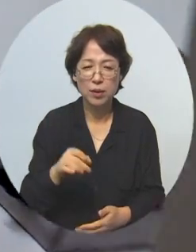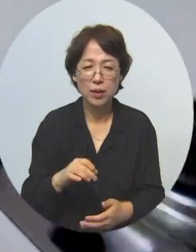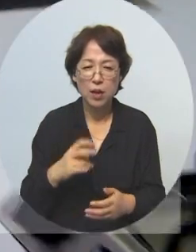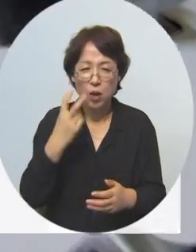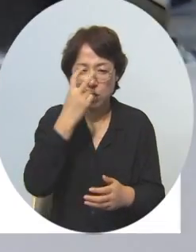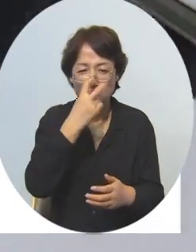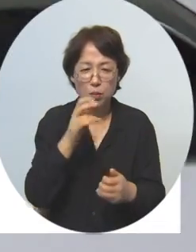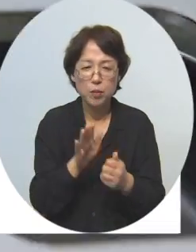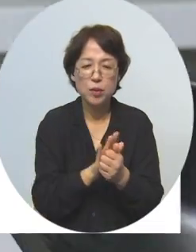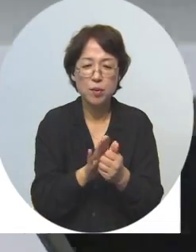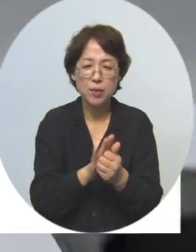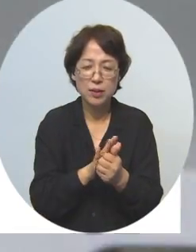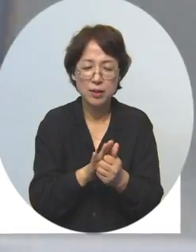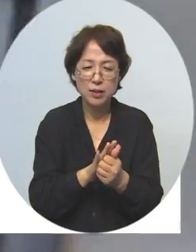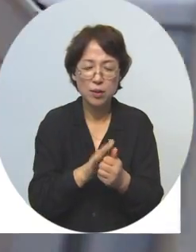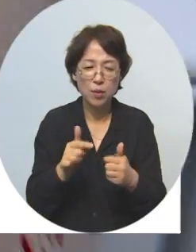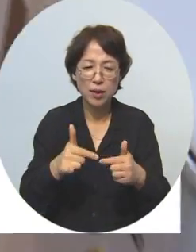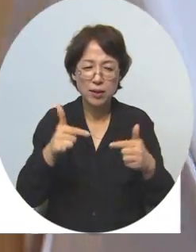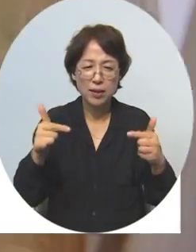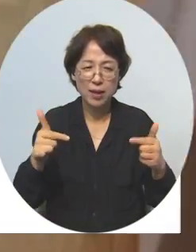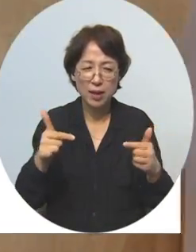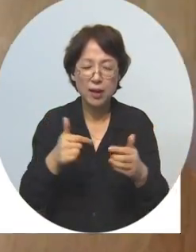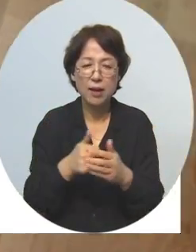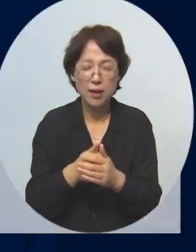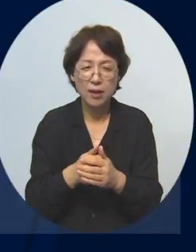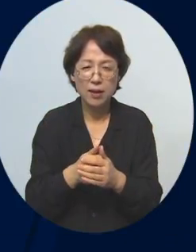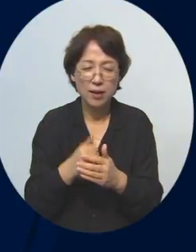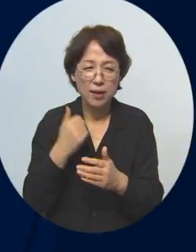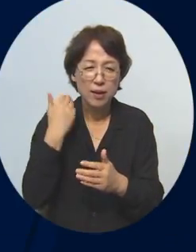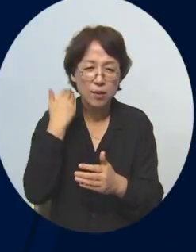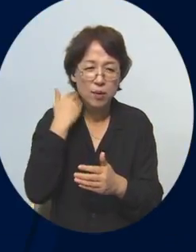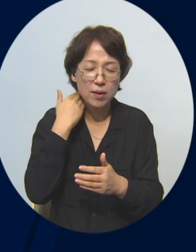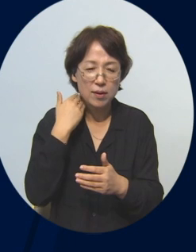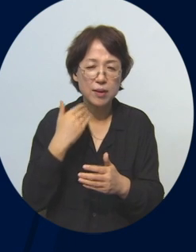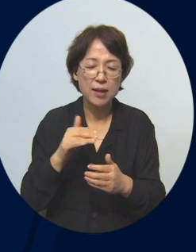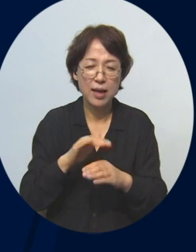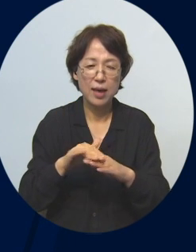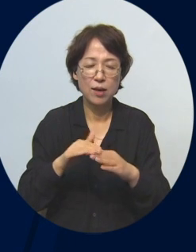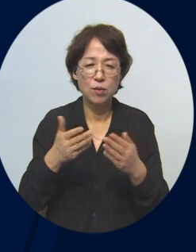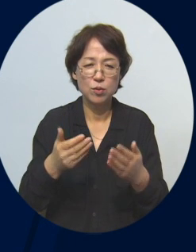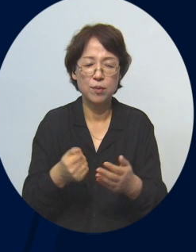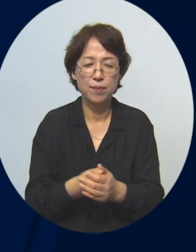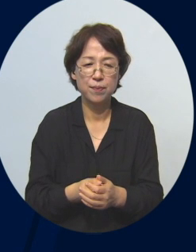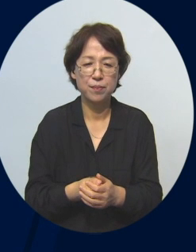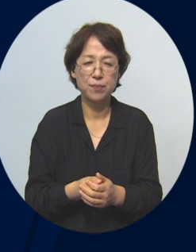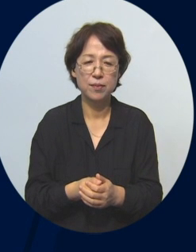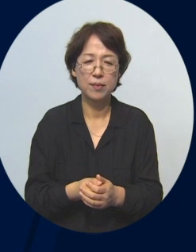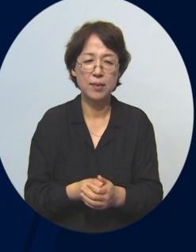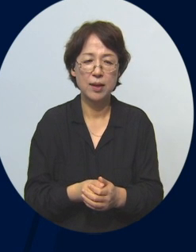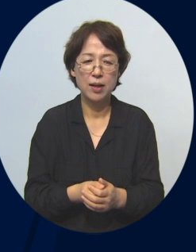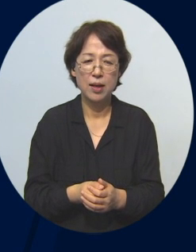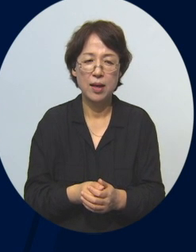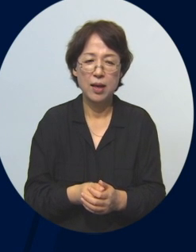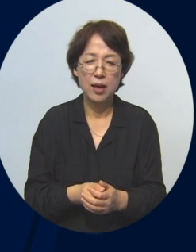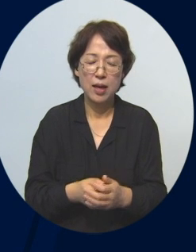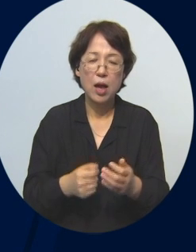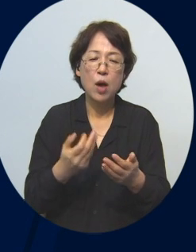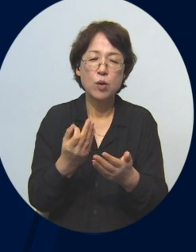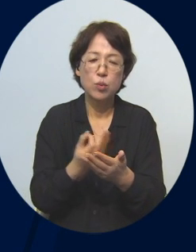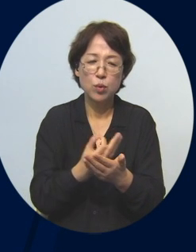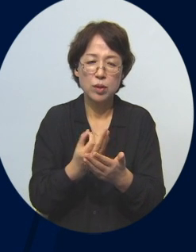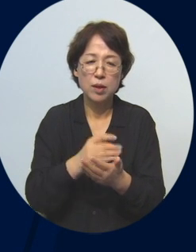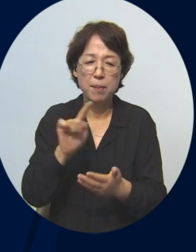서비스요 지원 대상을 확대해 사각 지대를 해소합니다 올해는 기준 종의 소득 150% 이하 가구만 지원받을 수